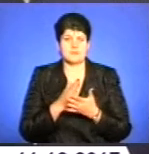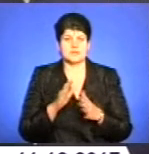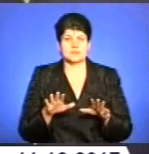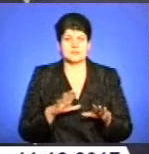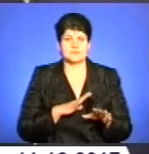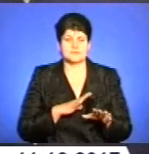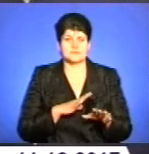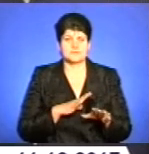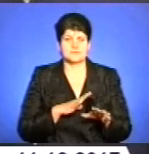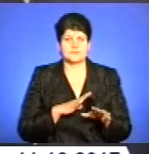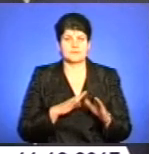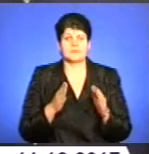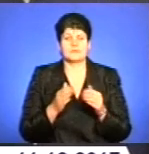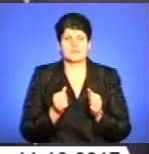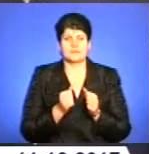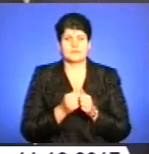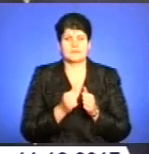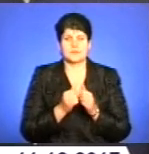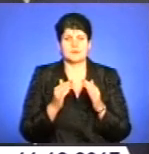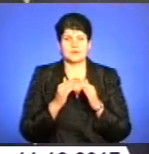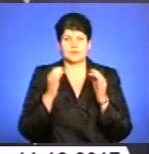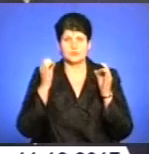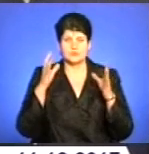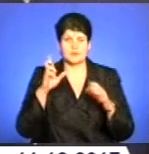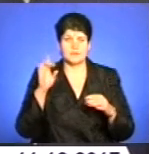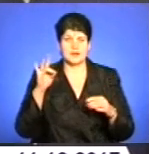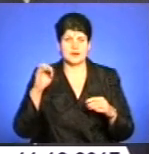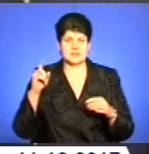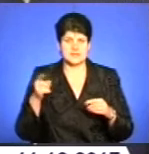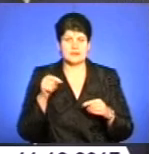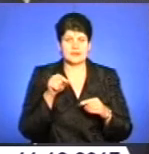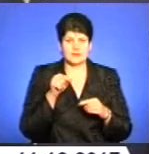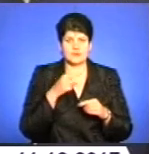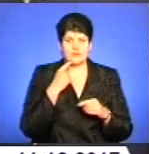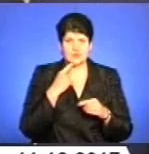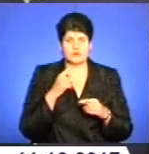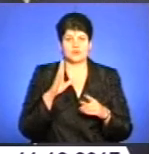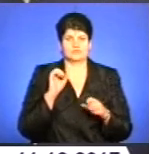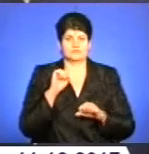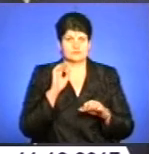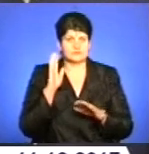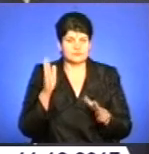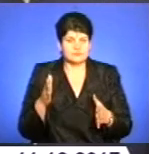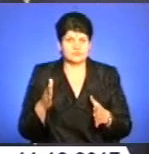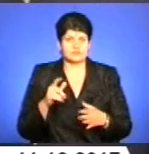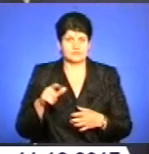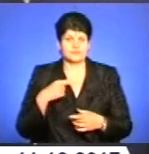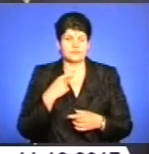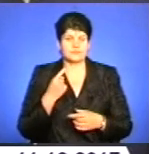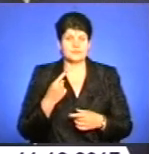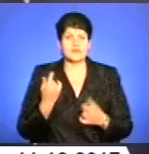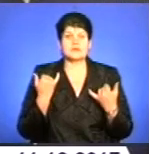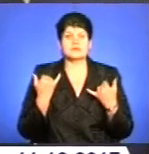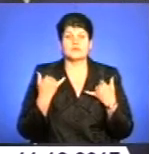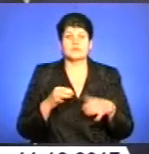біля Палацу культури «Березіль», де місцевим жителям погрожували фізичною розправою. На даний час проводимо всі